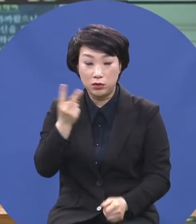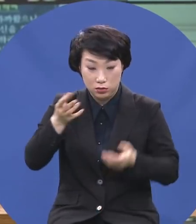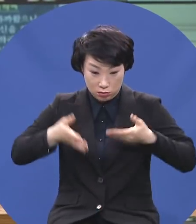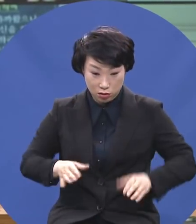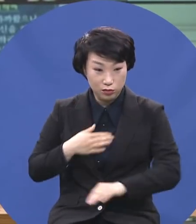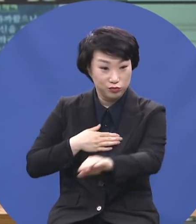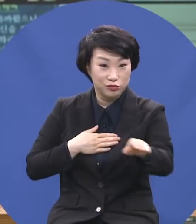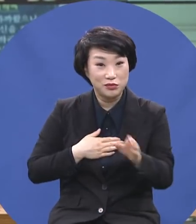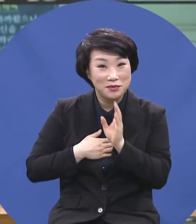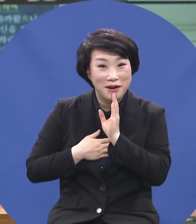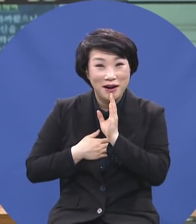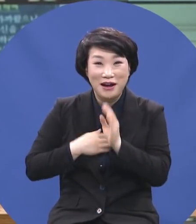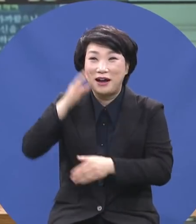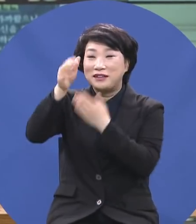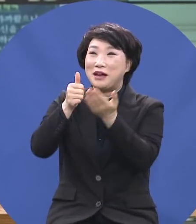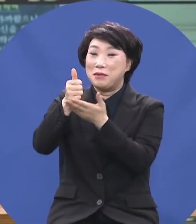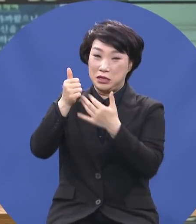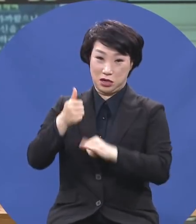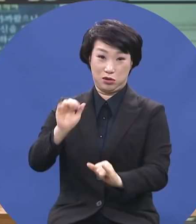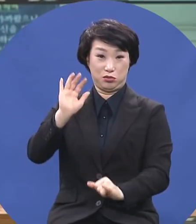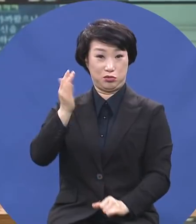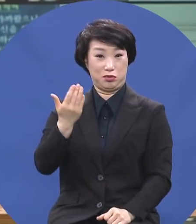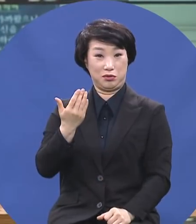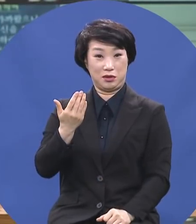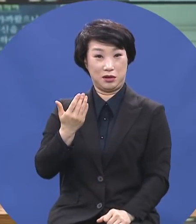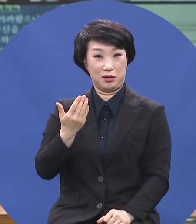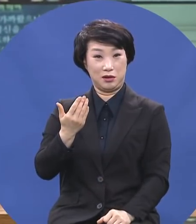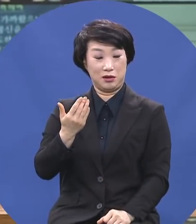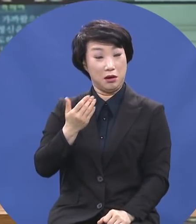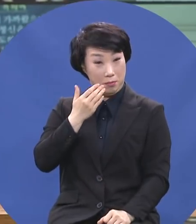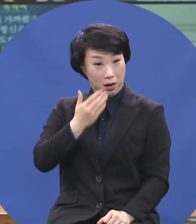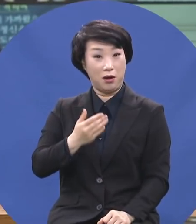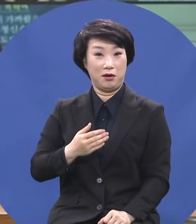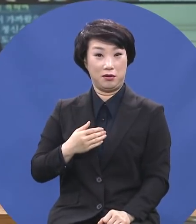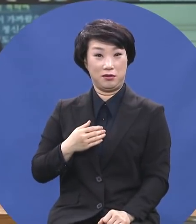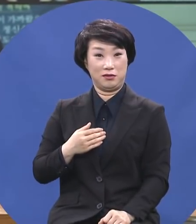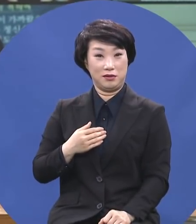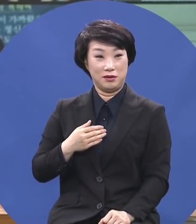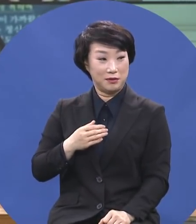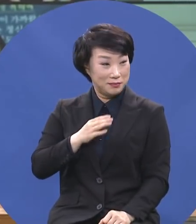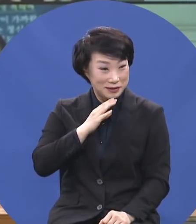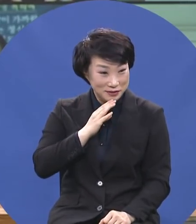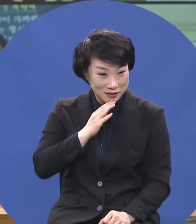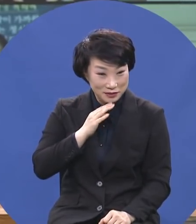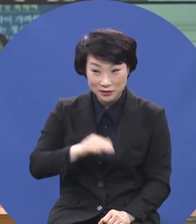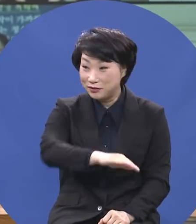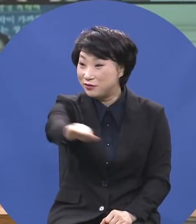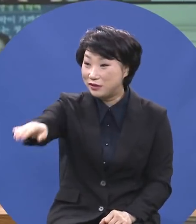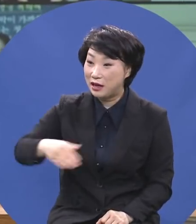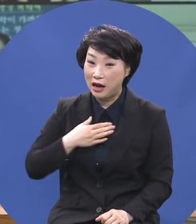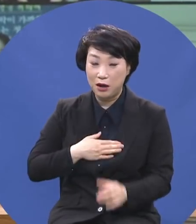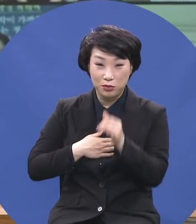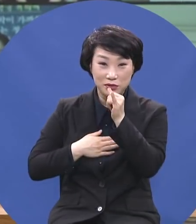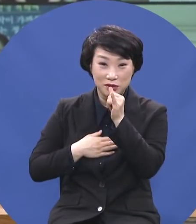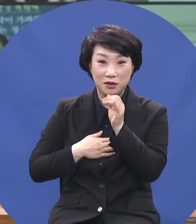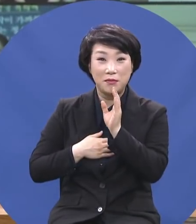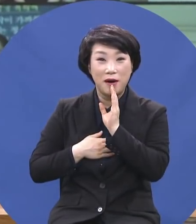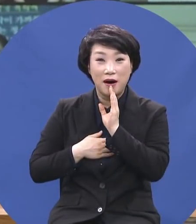거듭나서 하나님의 자녀가 될 수 있다는 사실을 다 알고